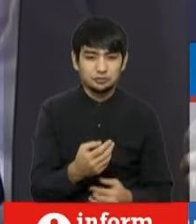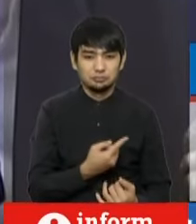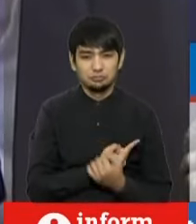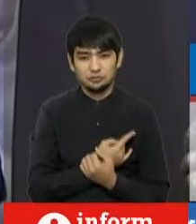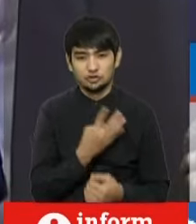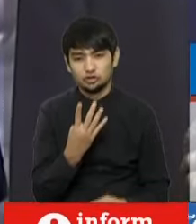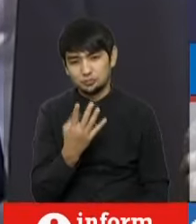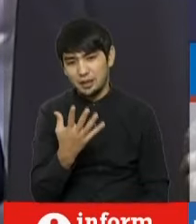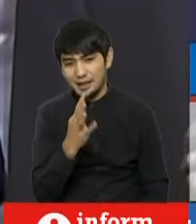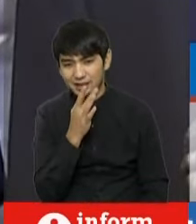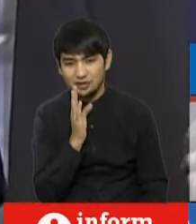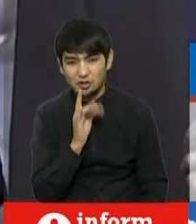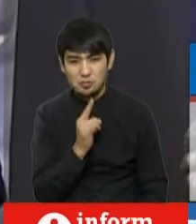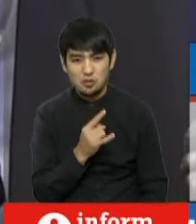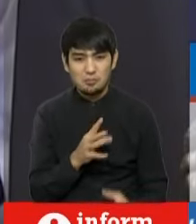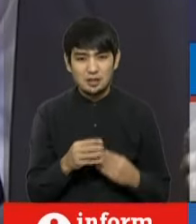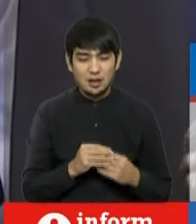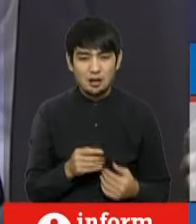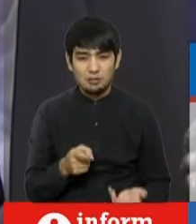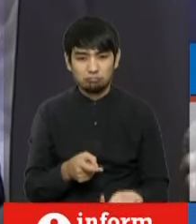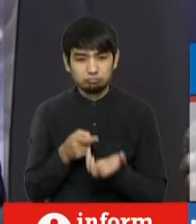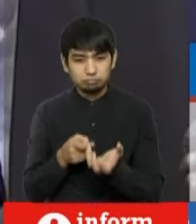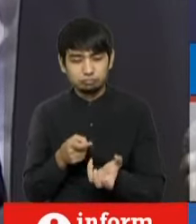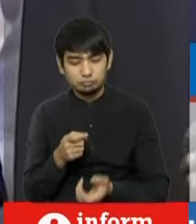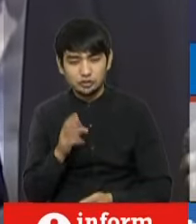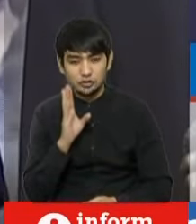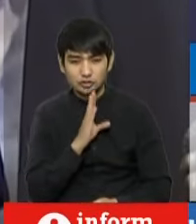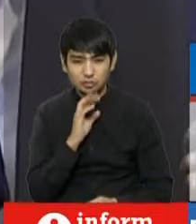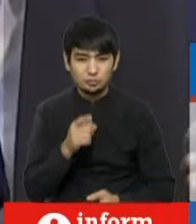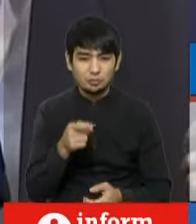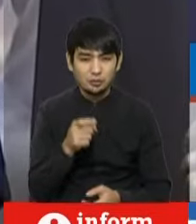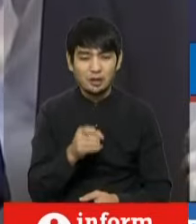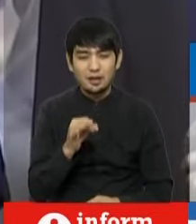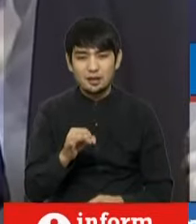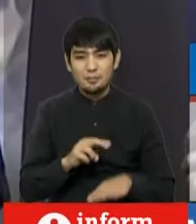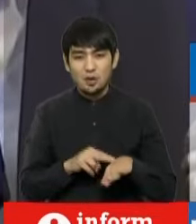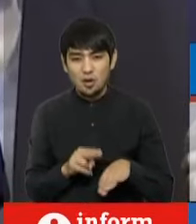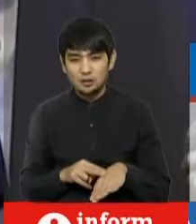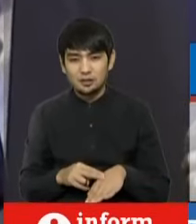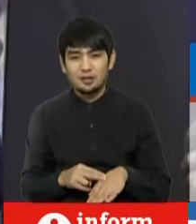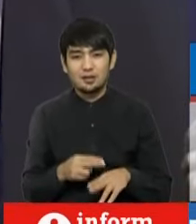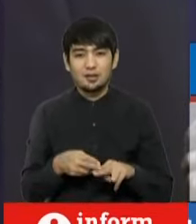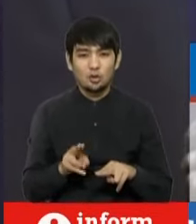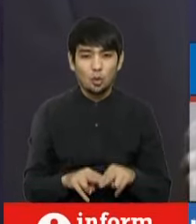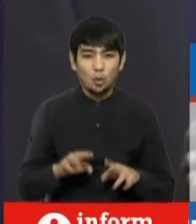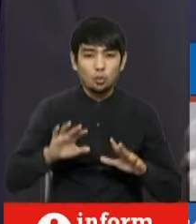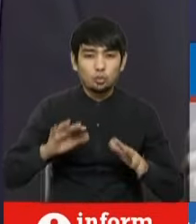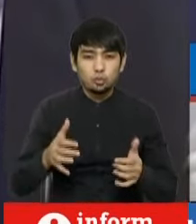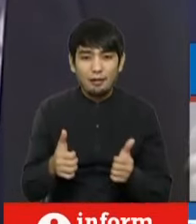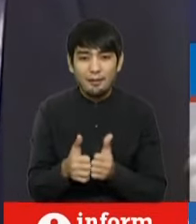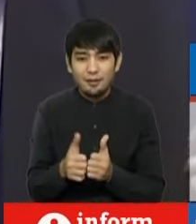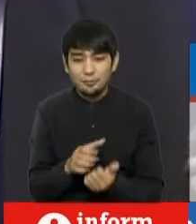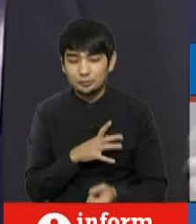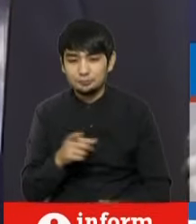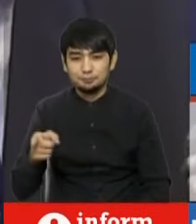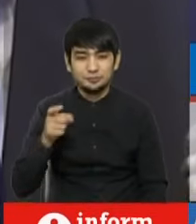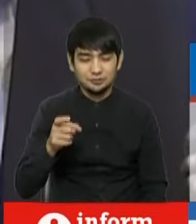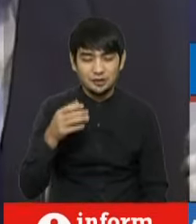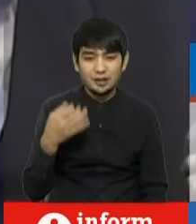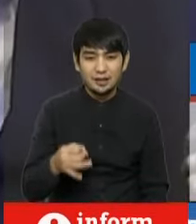лет женщина открыла огонь из винтовки её обезвредили офицеры полиции не при исполнении которые случайно оказались рядом К